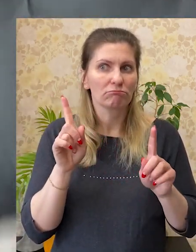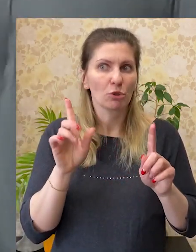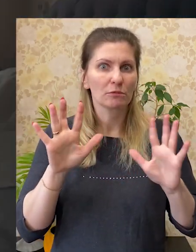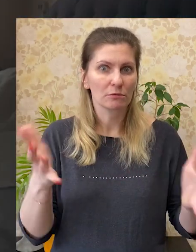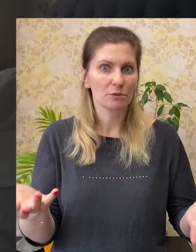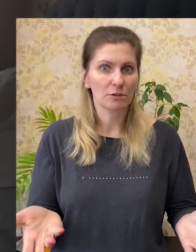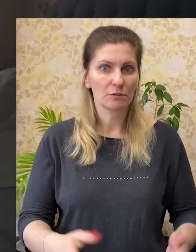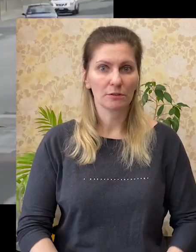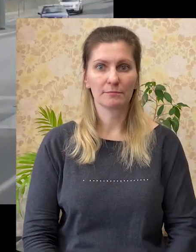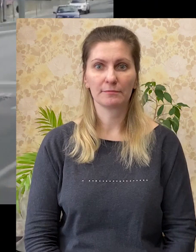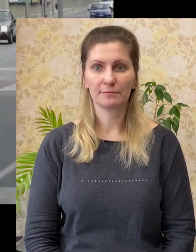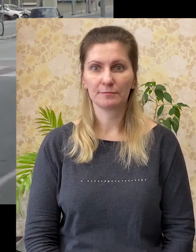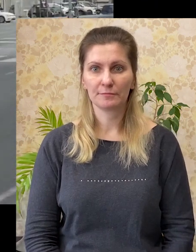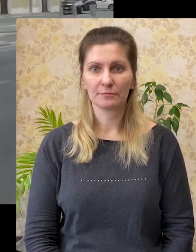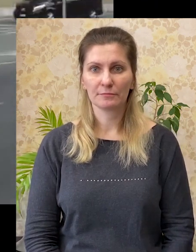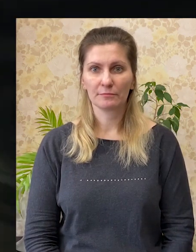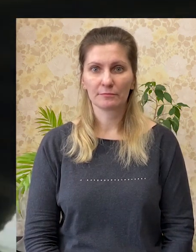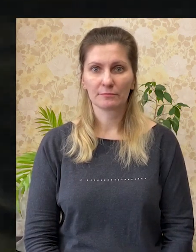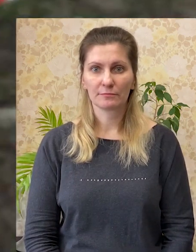что, видимо, что-то происходит.